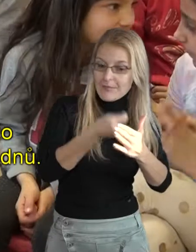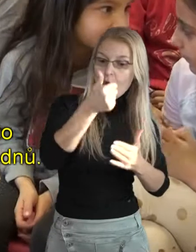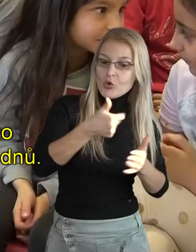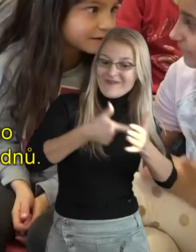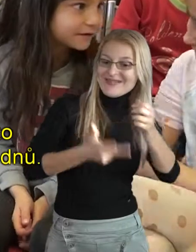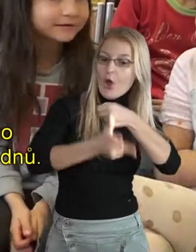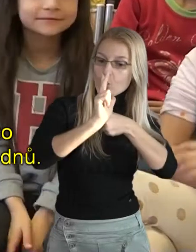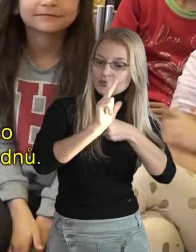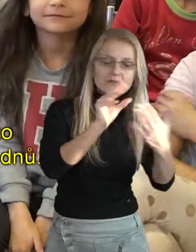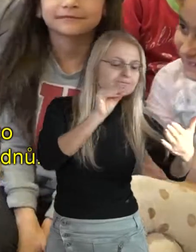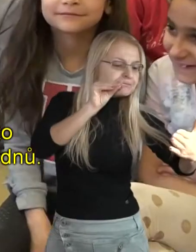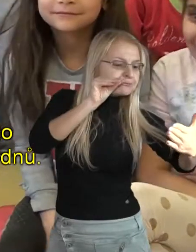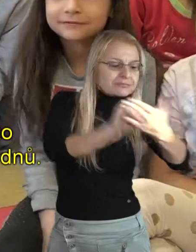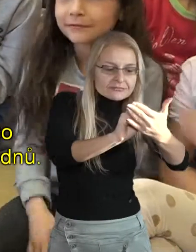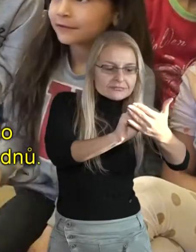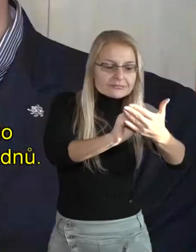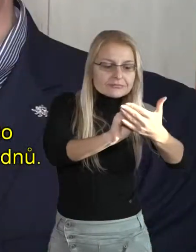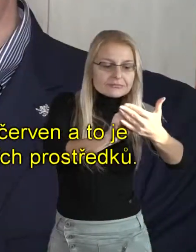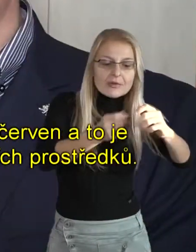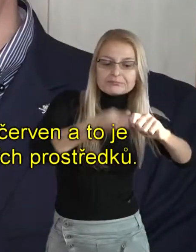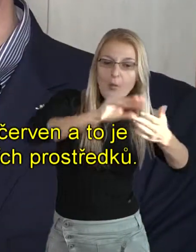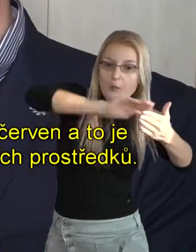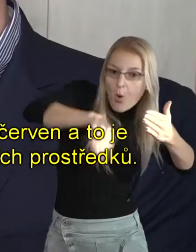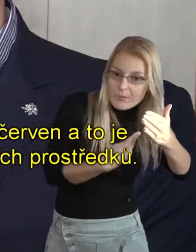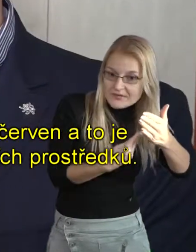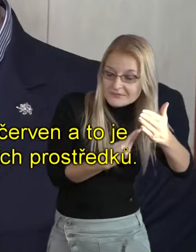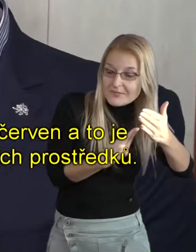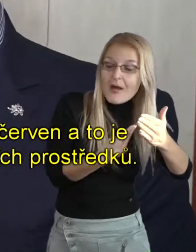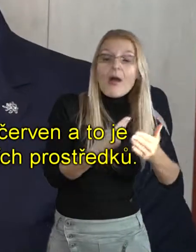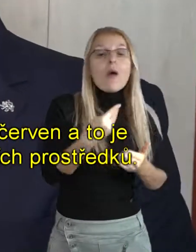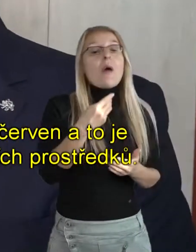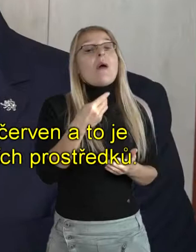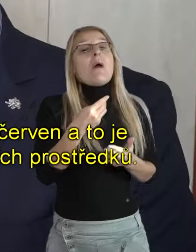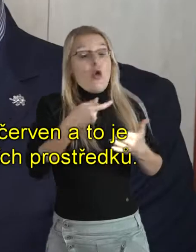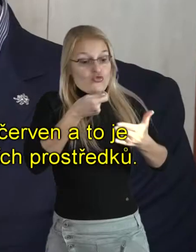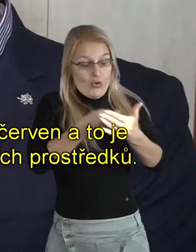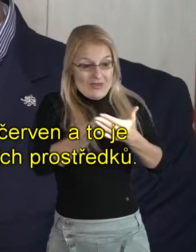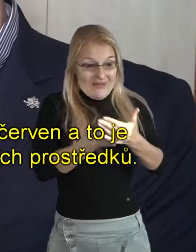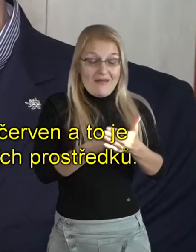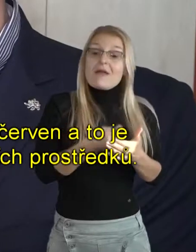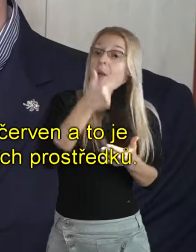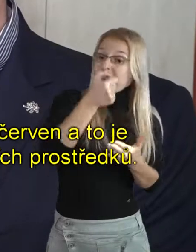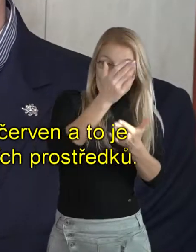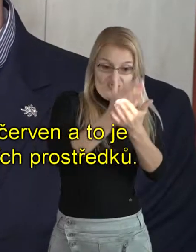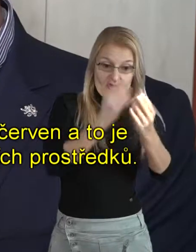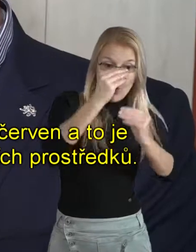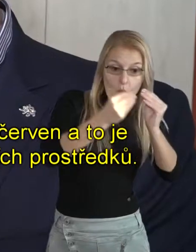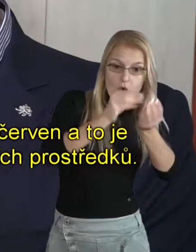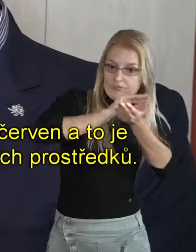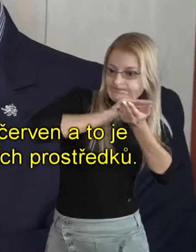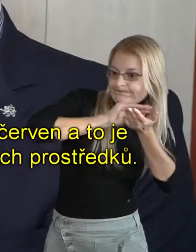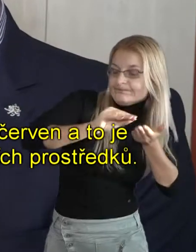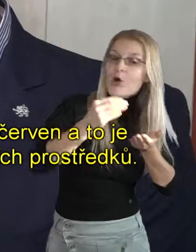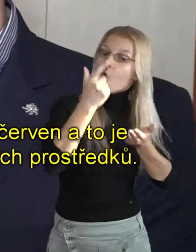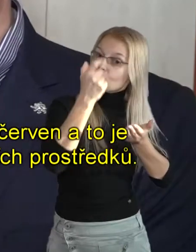své místo dostanou během následujících dnů. Druhá část bude někdy přelom květen-červen a to je samozřejmě závislé